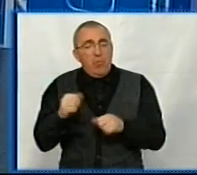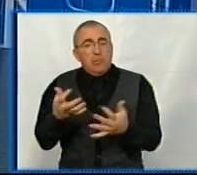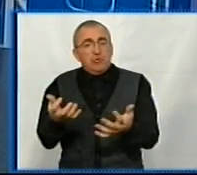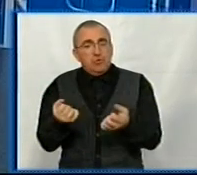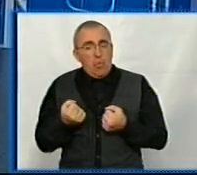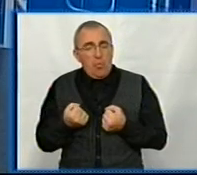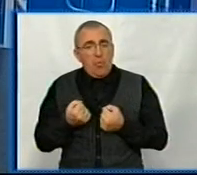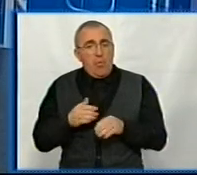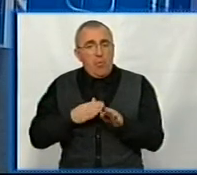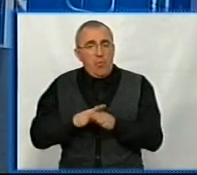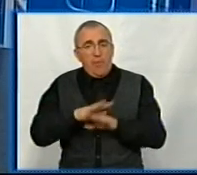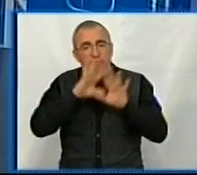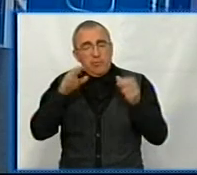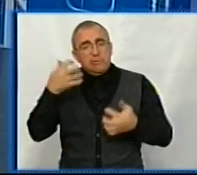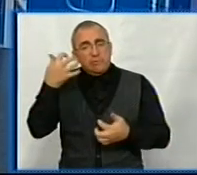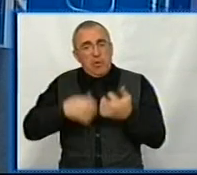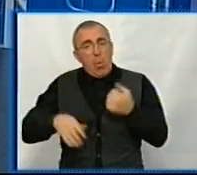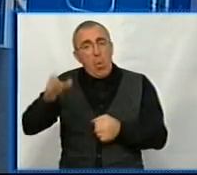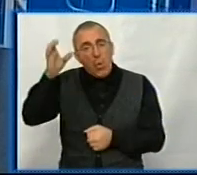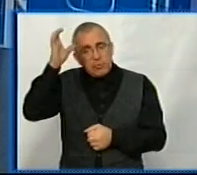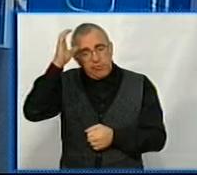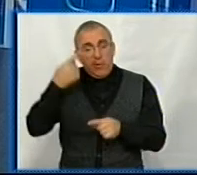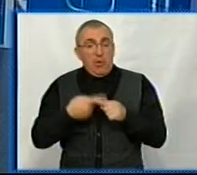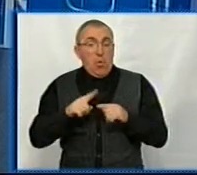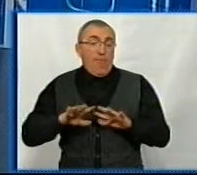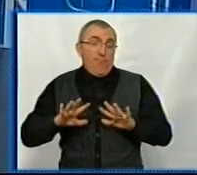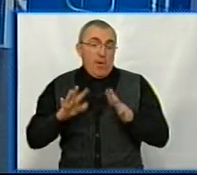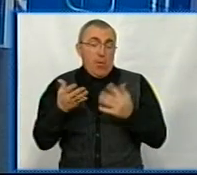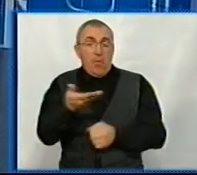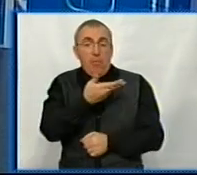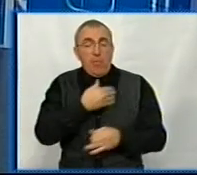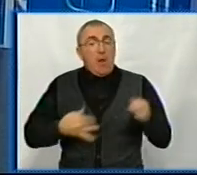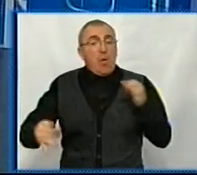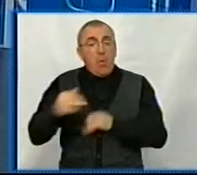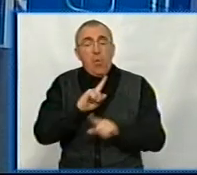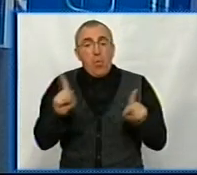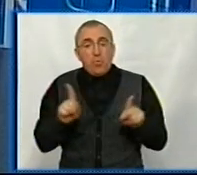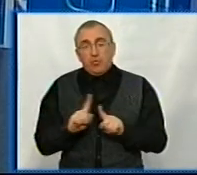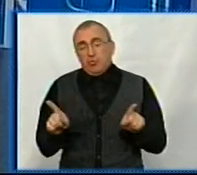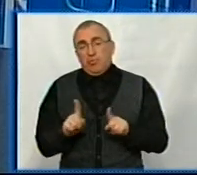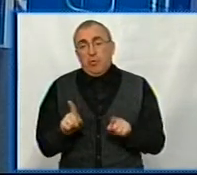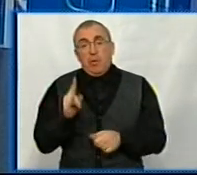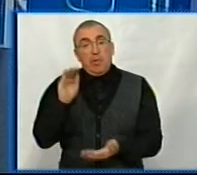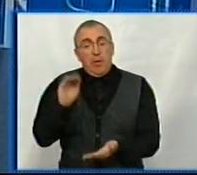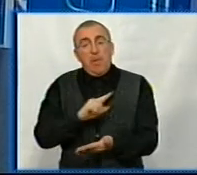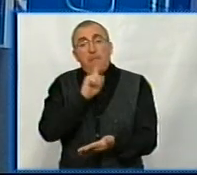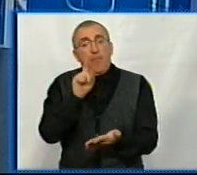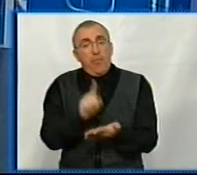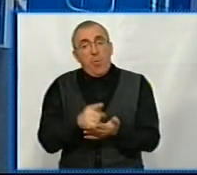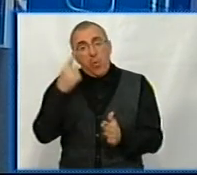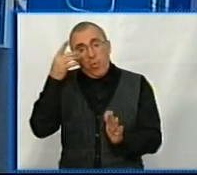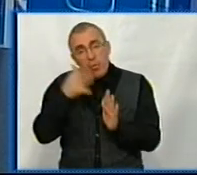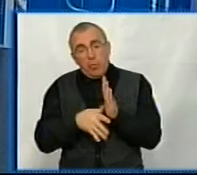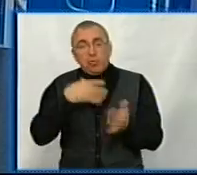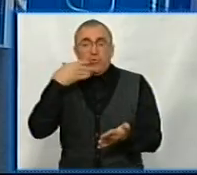здобути повну загальну середню освіту. В такому випадку ми говоримо, що от дитина повинна розуміти